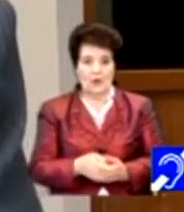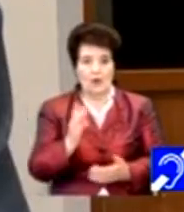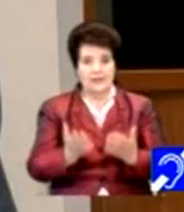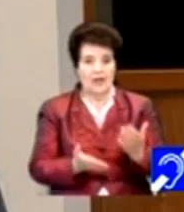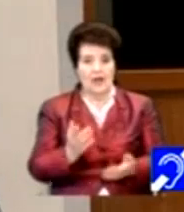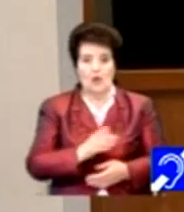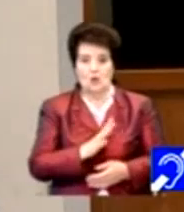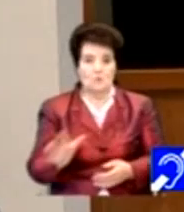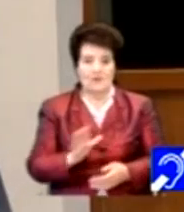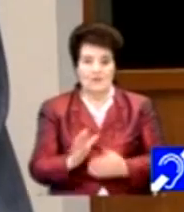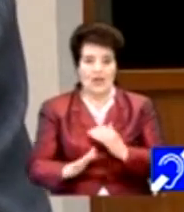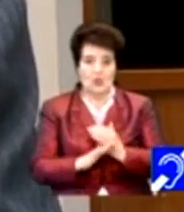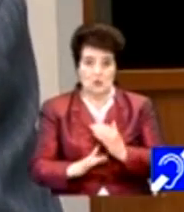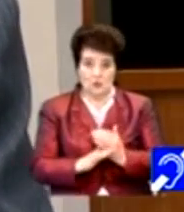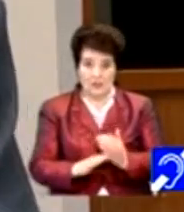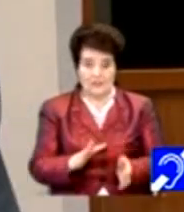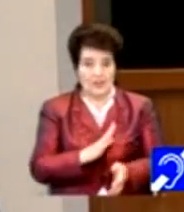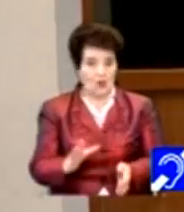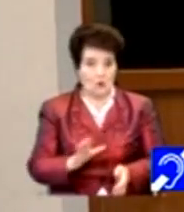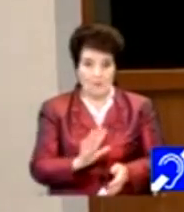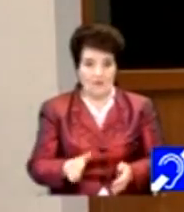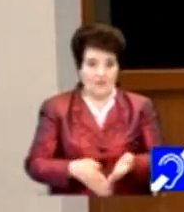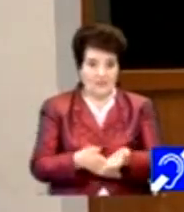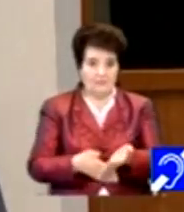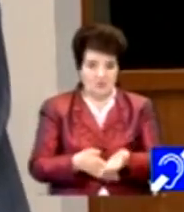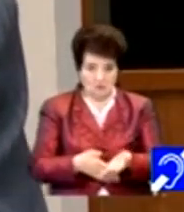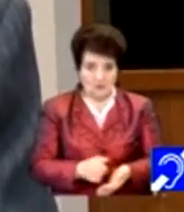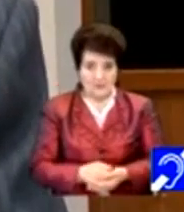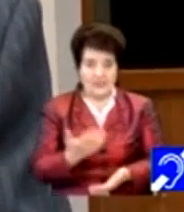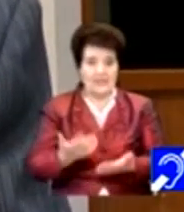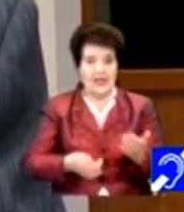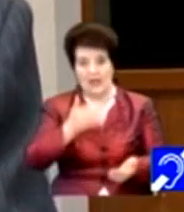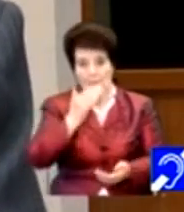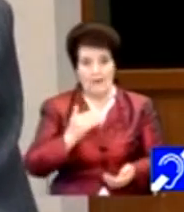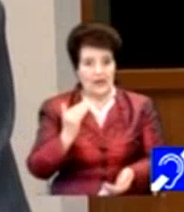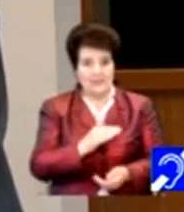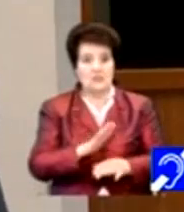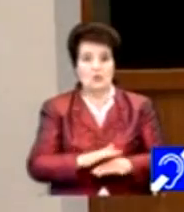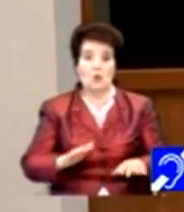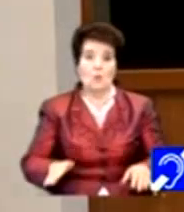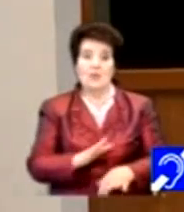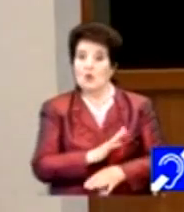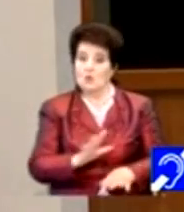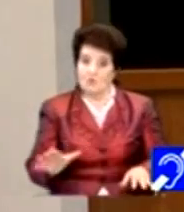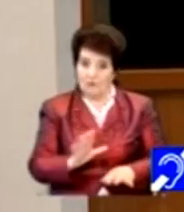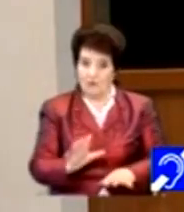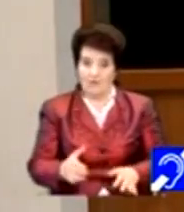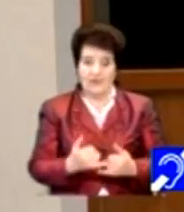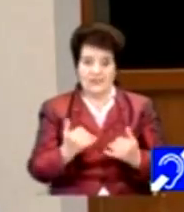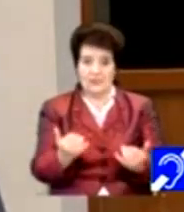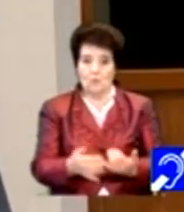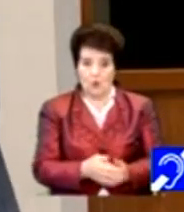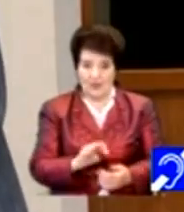dacă nu vom fi ajutați, dacă nu vom fi sprijiniți, dacă părinții și copiii nu vor fi